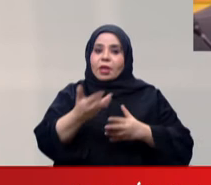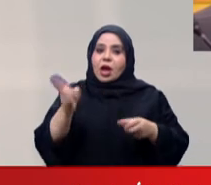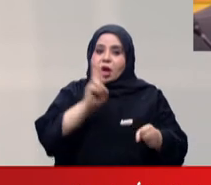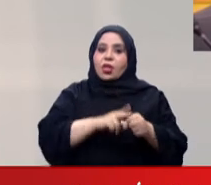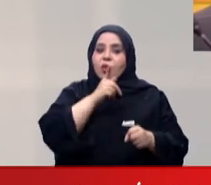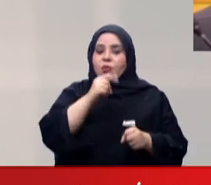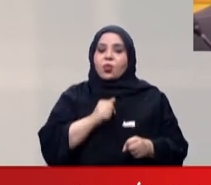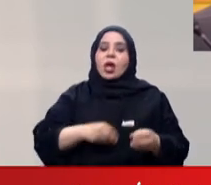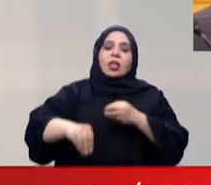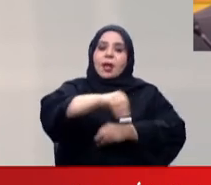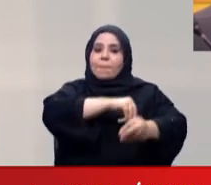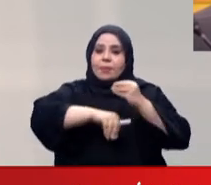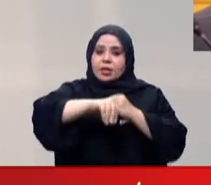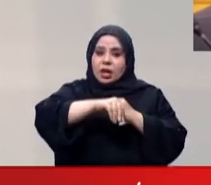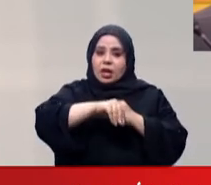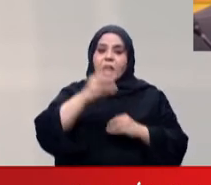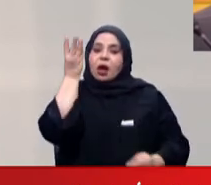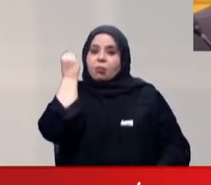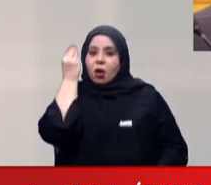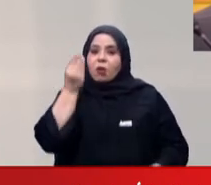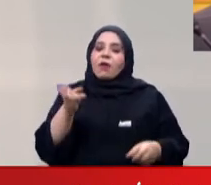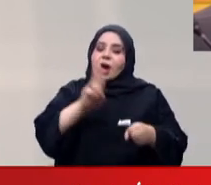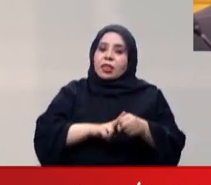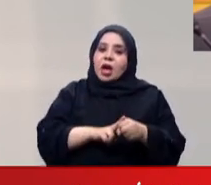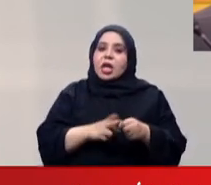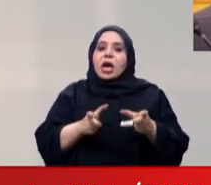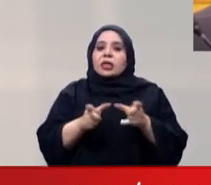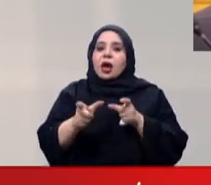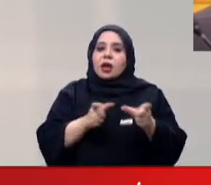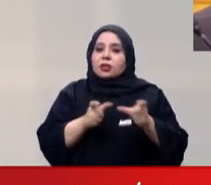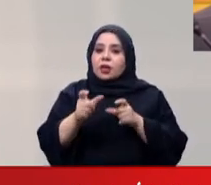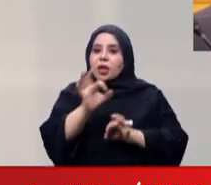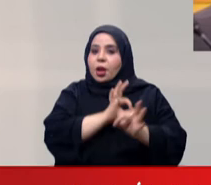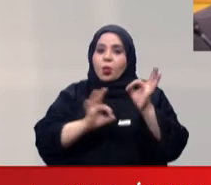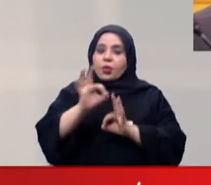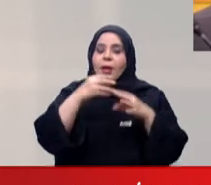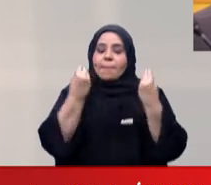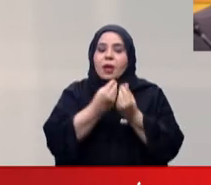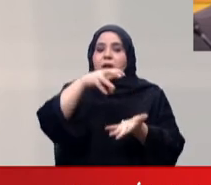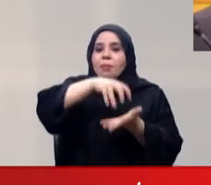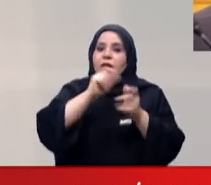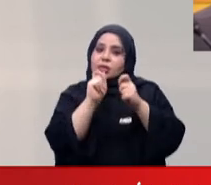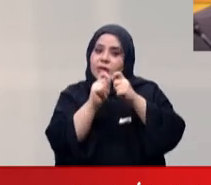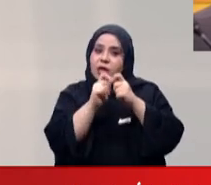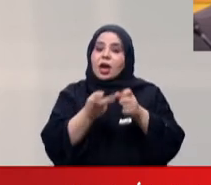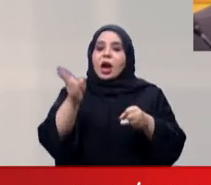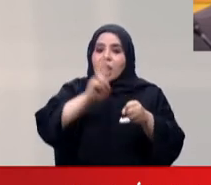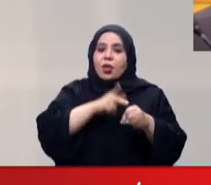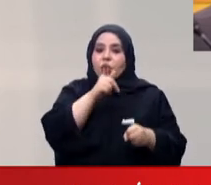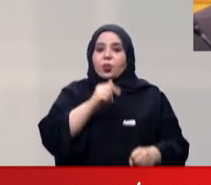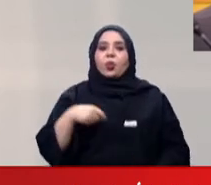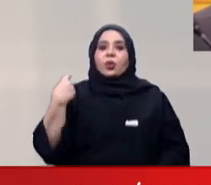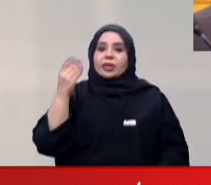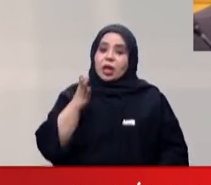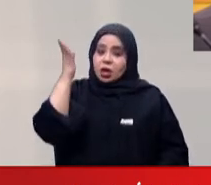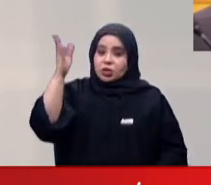تبادل المعارف والتقنيات النووية بين البلدان الصناعية والنامية على حد سواء. وأشار سعادة وزير